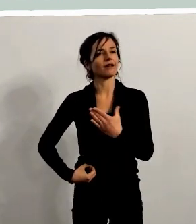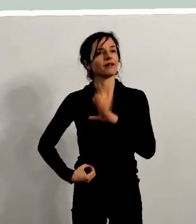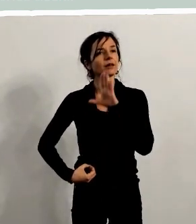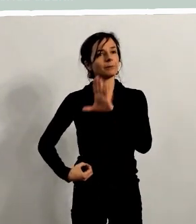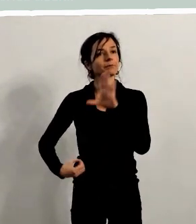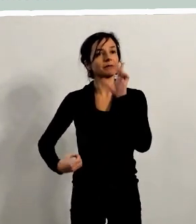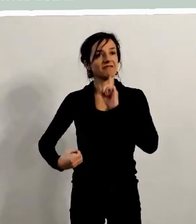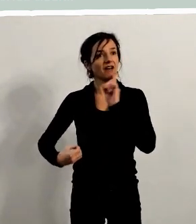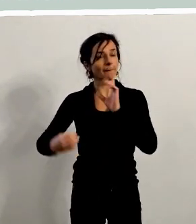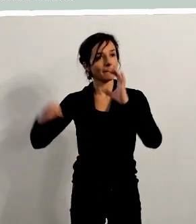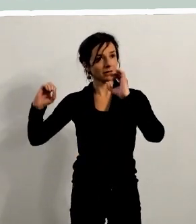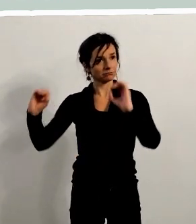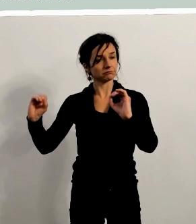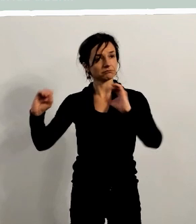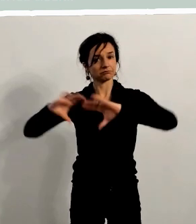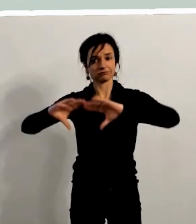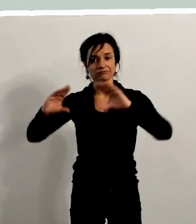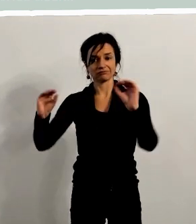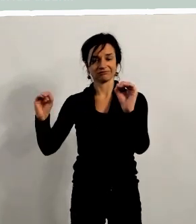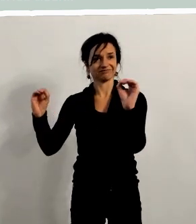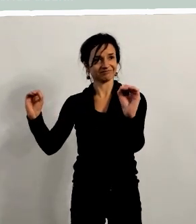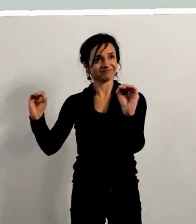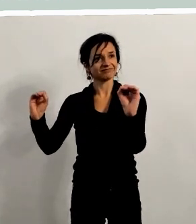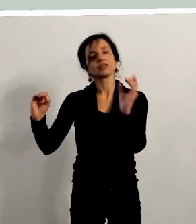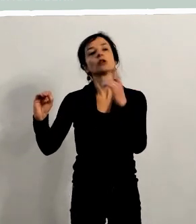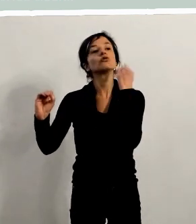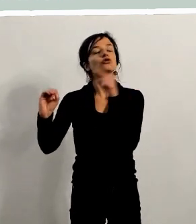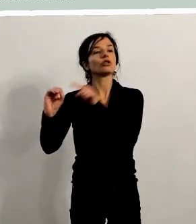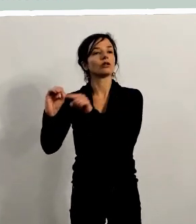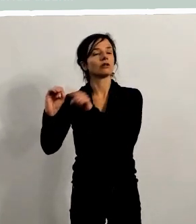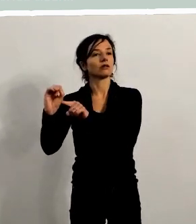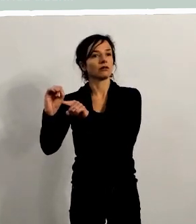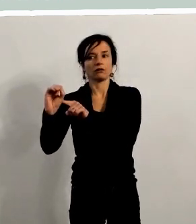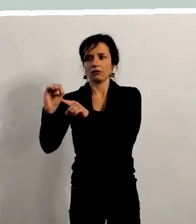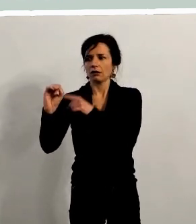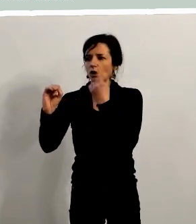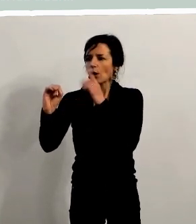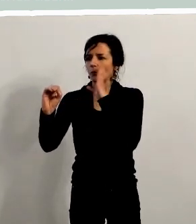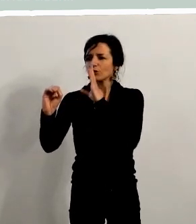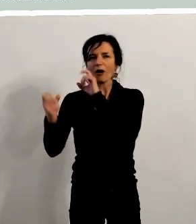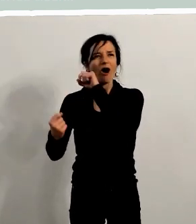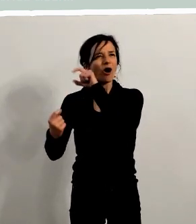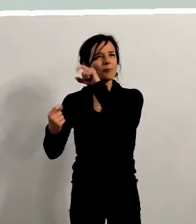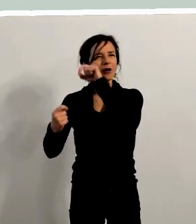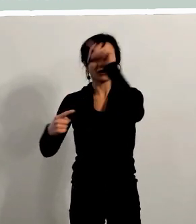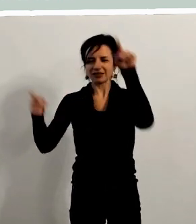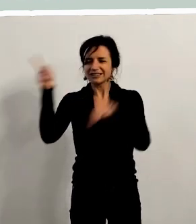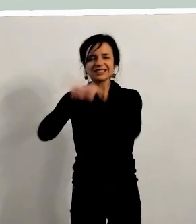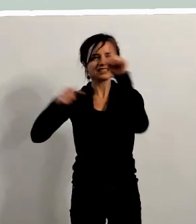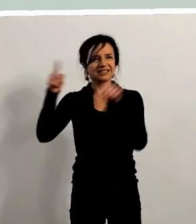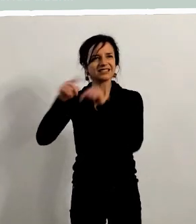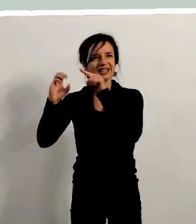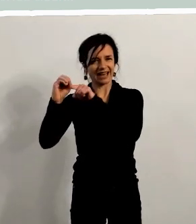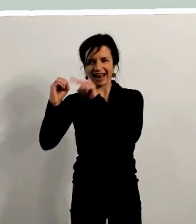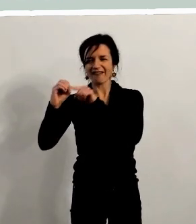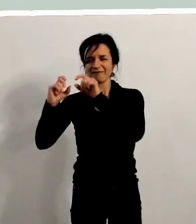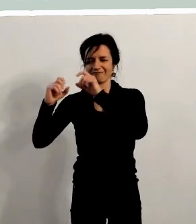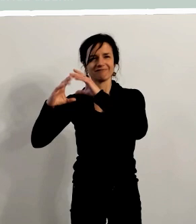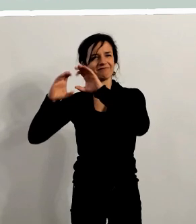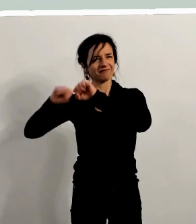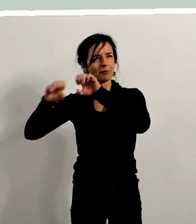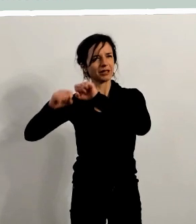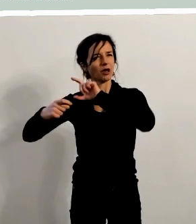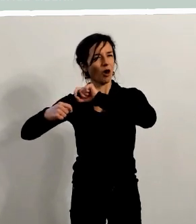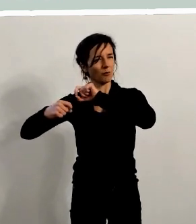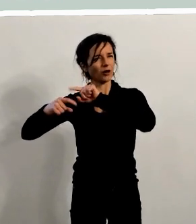ont aussi besoin d'hormones pour fonctionner, et les ovaires produisent des hormones. Donc, ce sont aussi donc